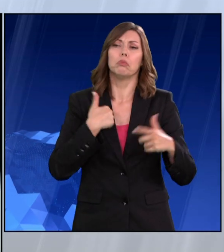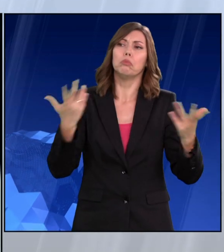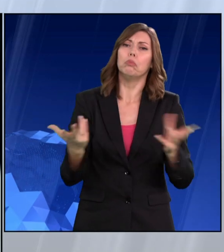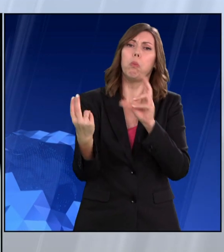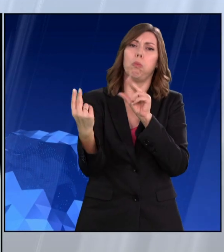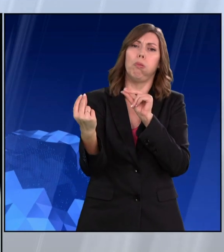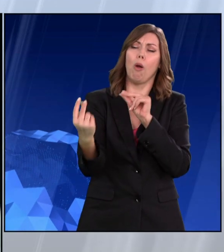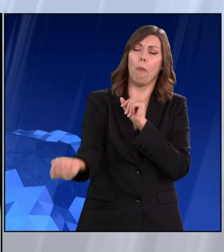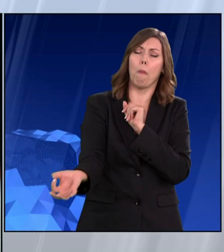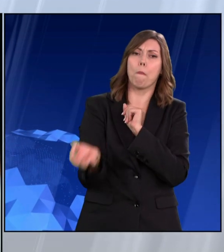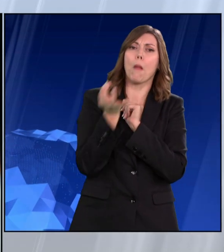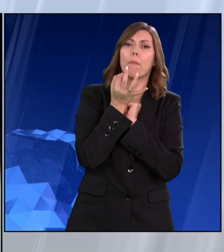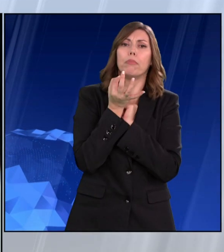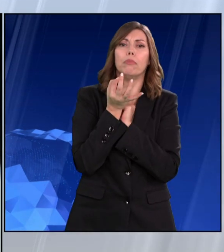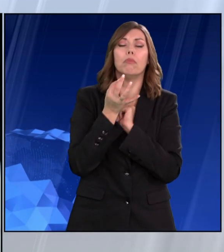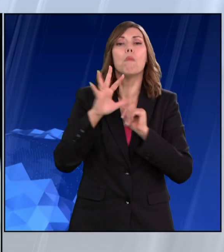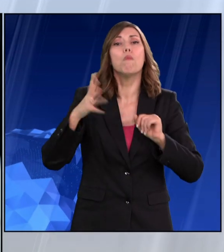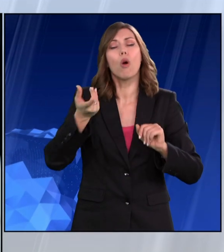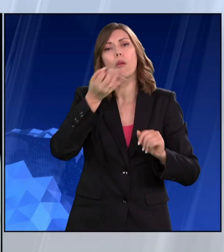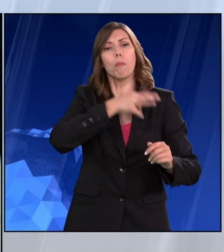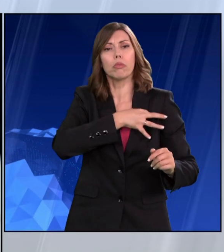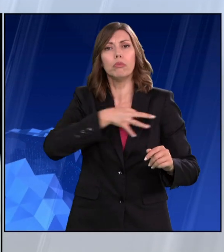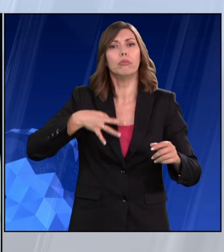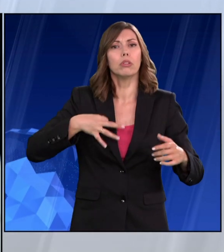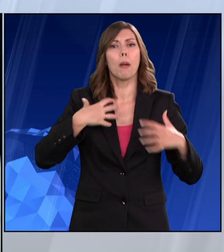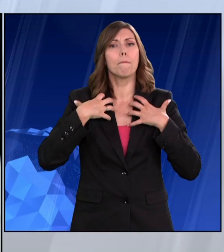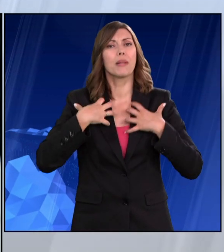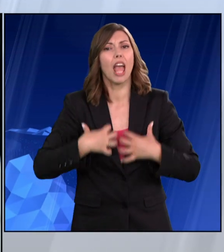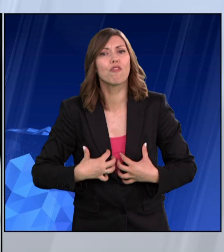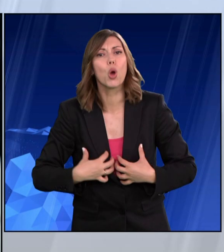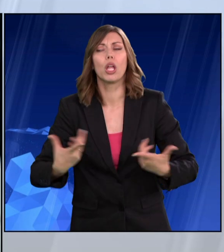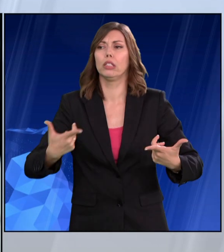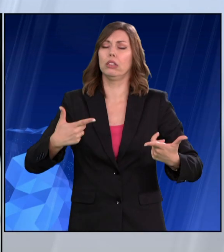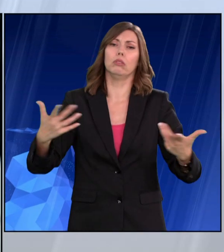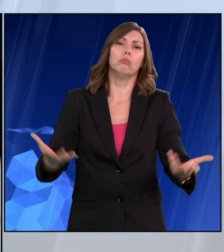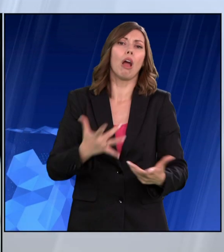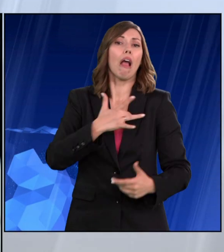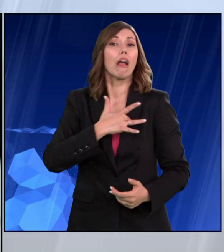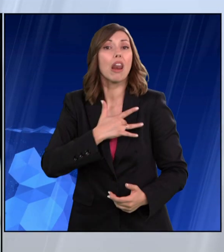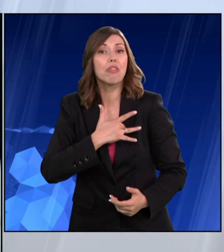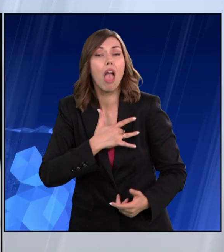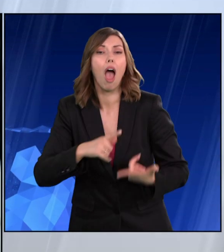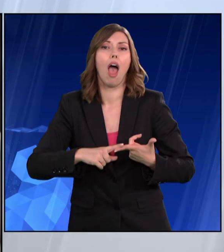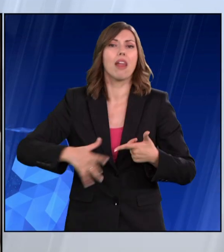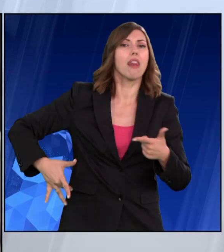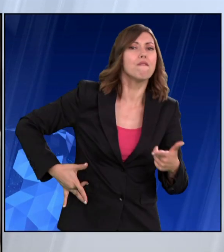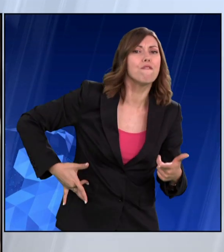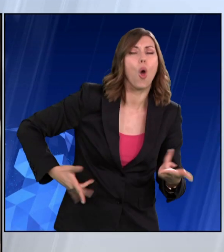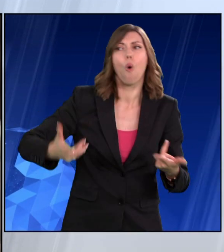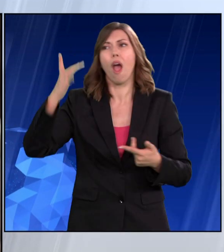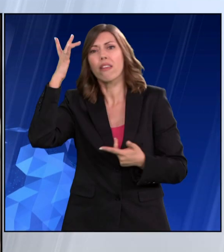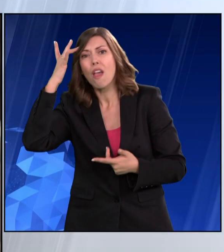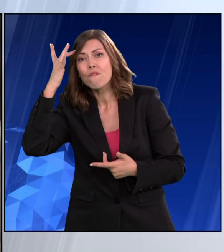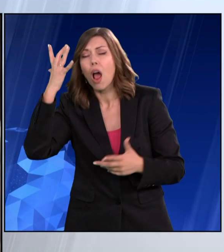πάει σε οποιοδήποτε σημείο του σώματος, όχι μόνο στους πνεύμονες και να δημιουργήσει αναπνευστικά προβλήματα, μπορεί να πάει στην καρδιά, στους νεφρούς, στον εγκέφαλο, να